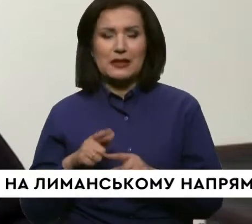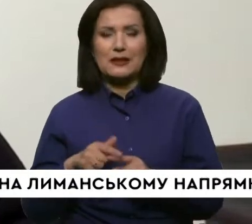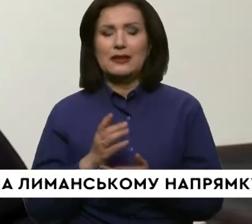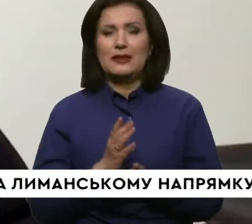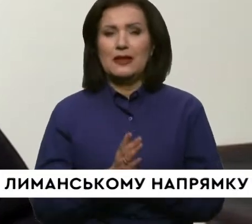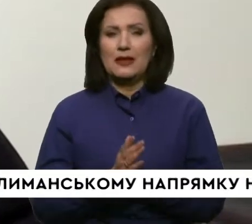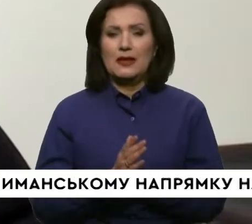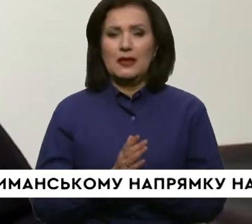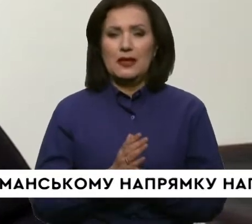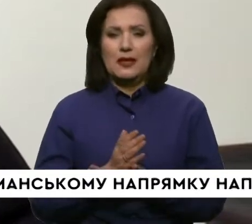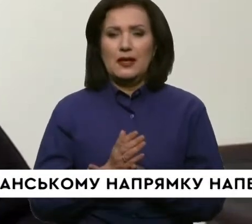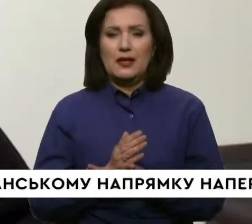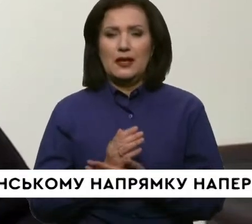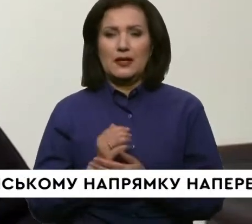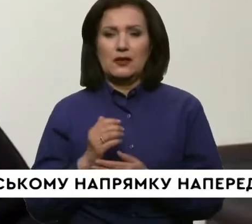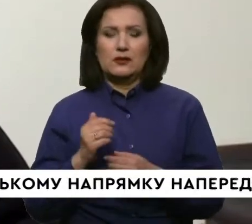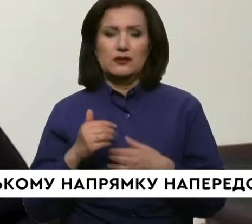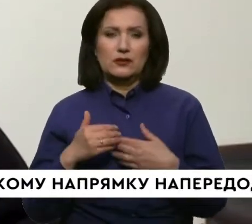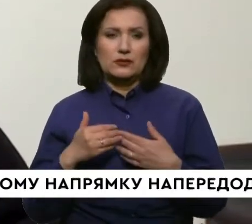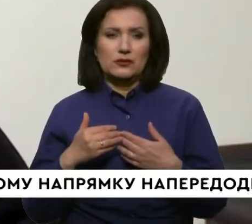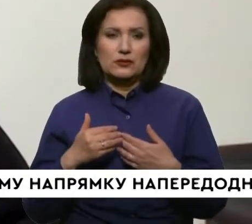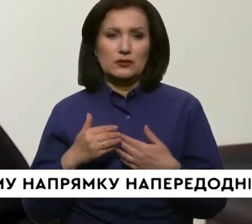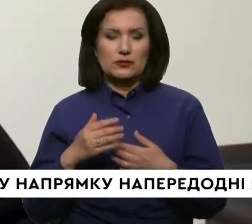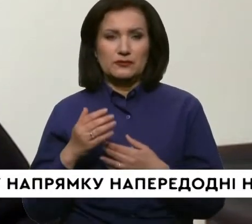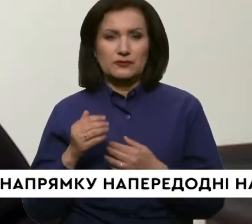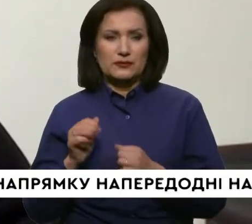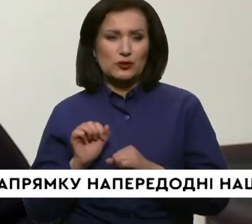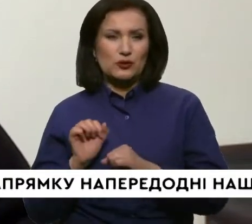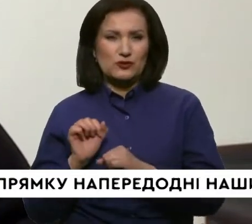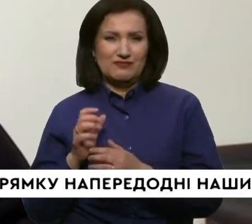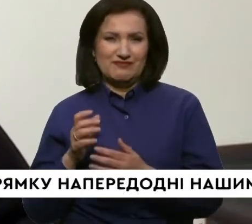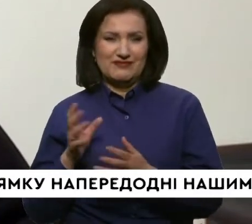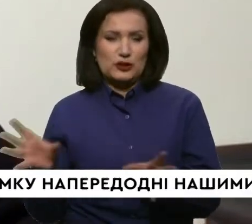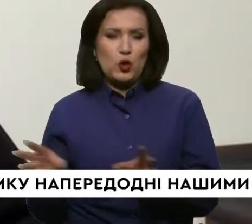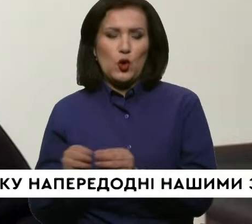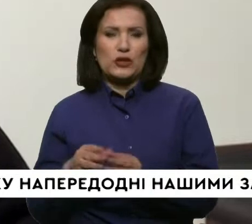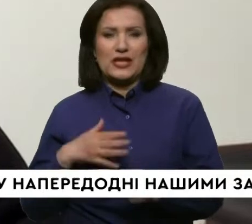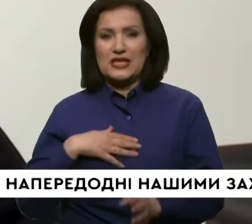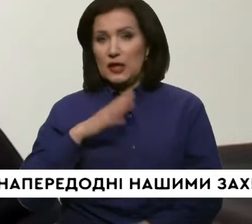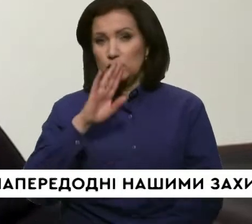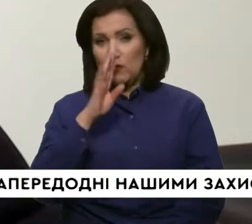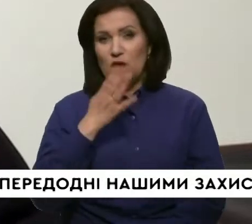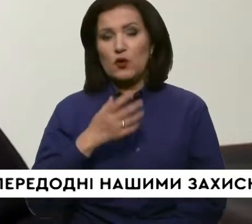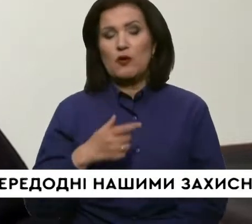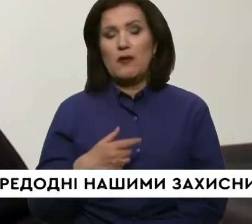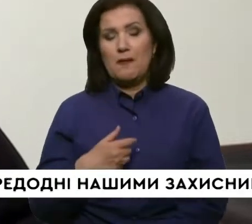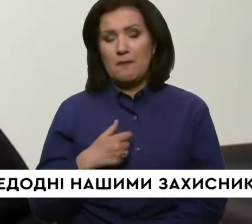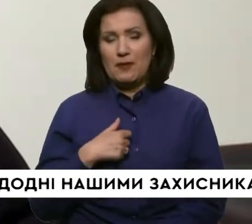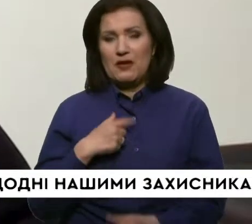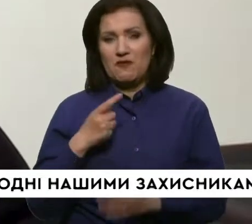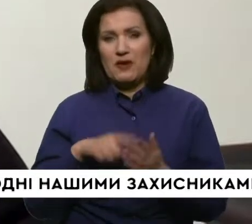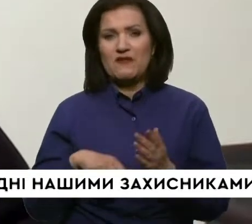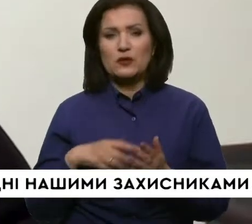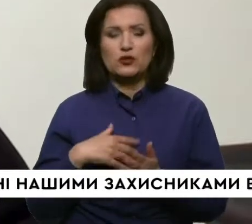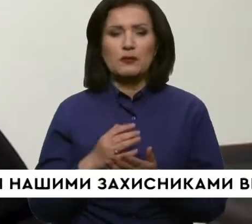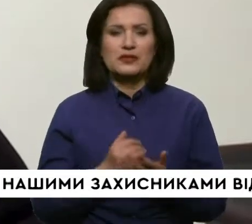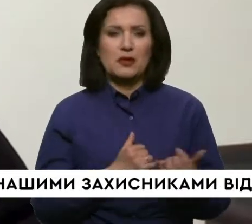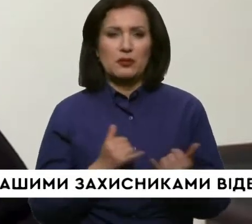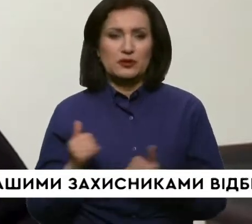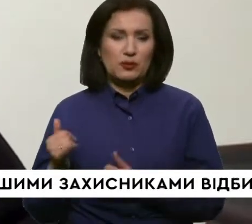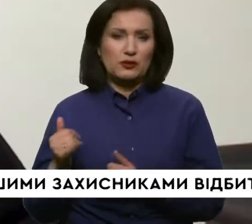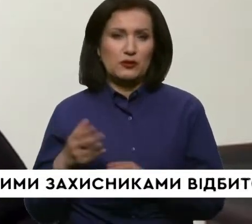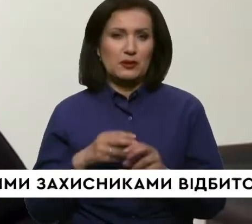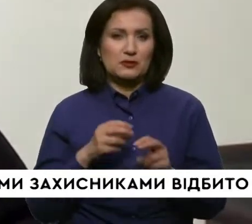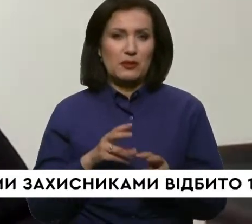є сторонниками нашого ворогу. Тому ми впевнені в тому, що ми забезпечуємо безпеку